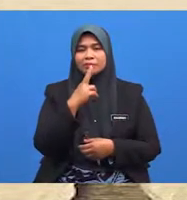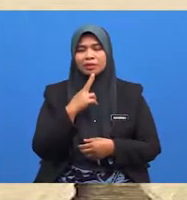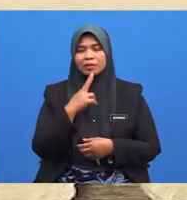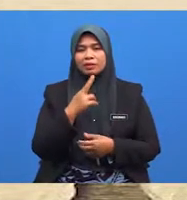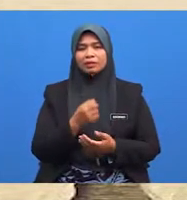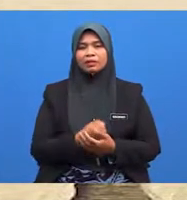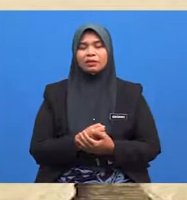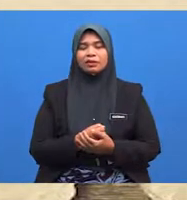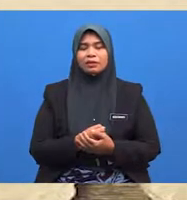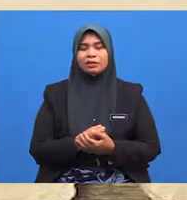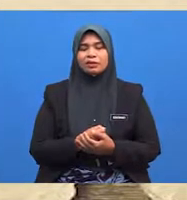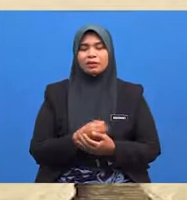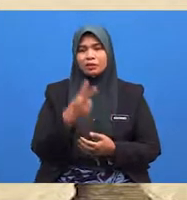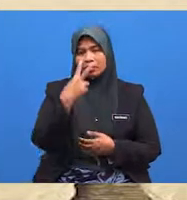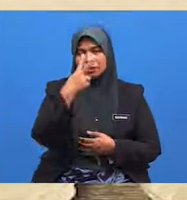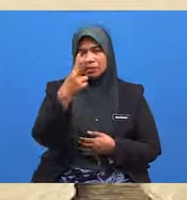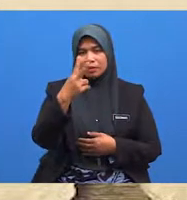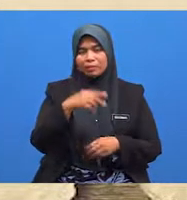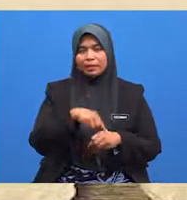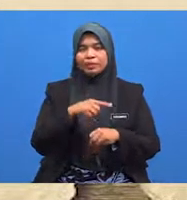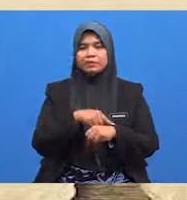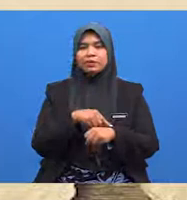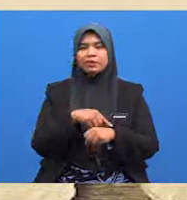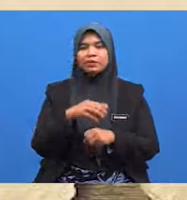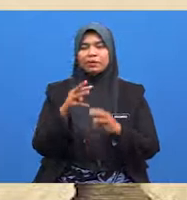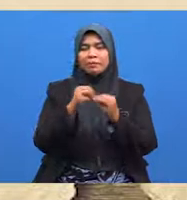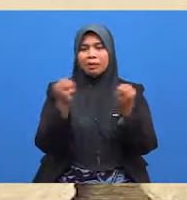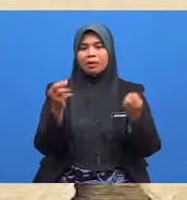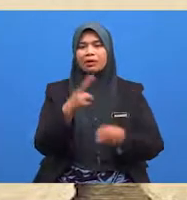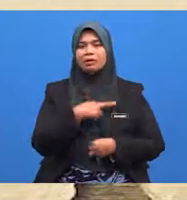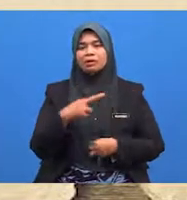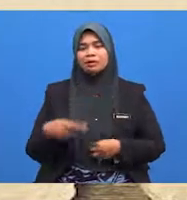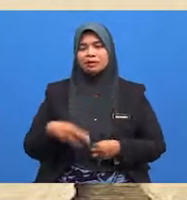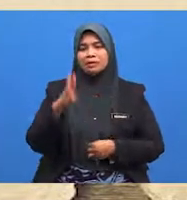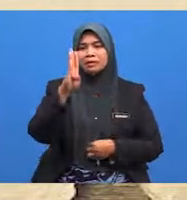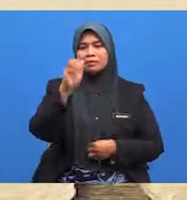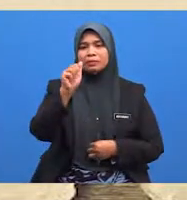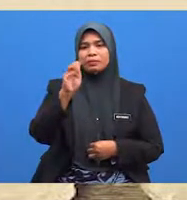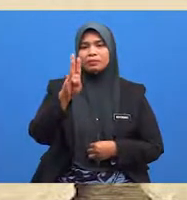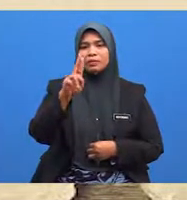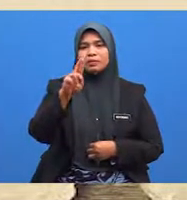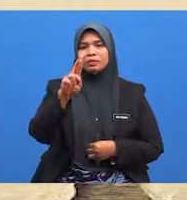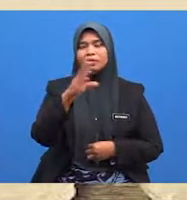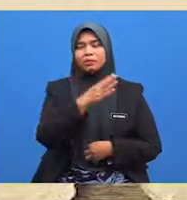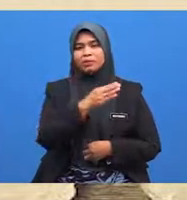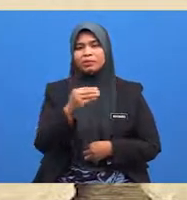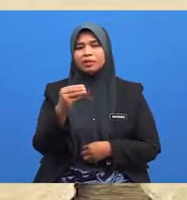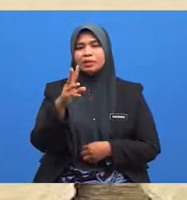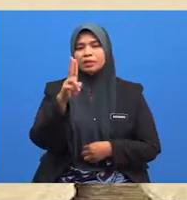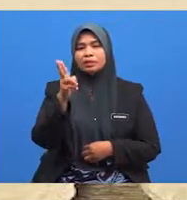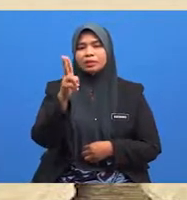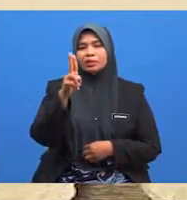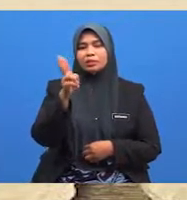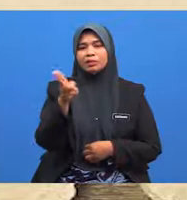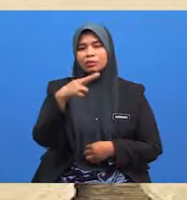Fasa penggunaan batu pasir merah dan batu merah dalam seni bina impian Mughal dilihat pada